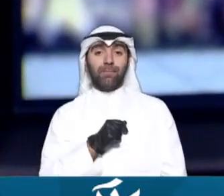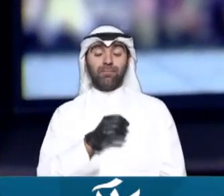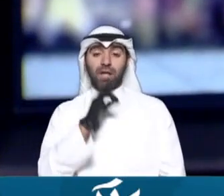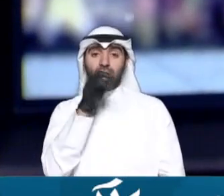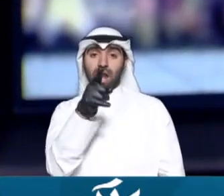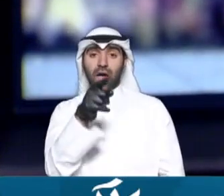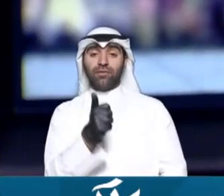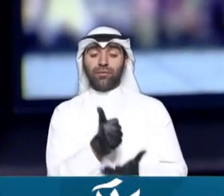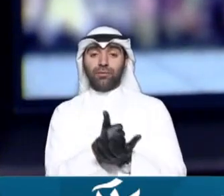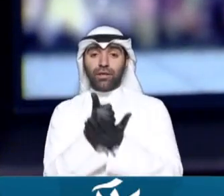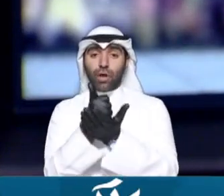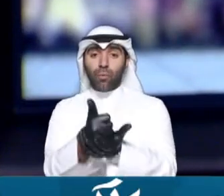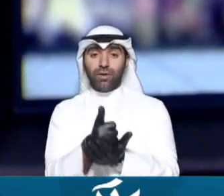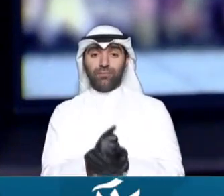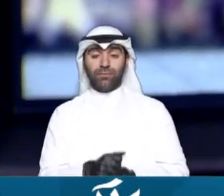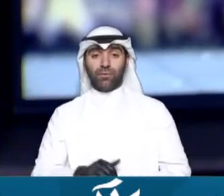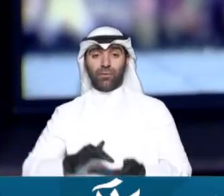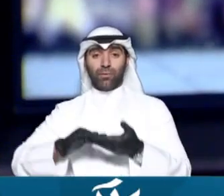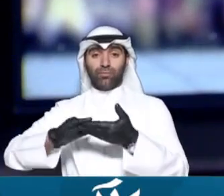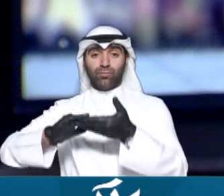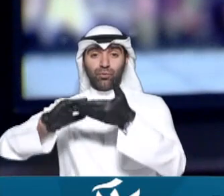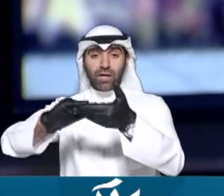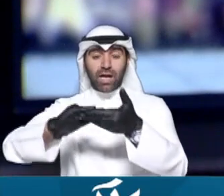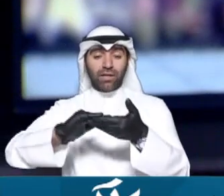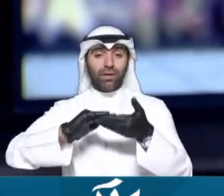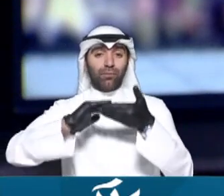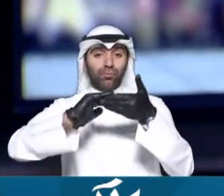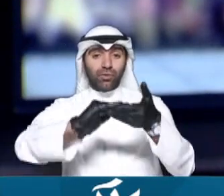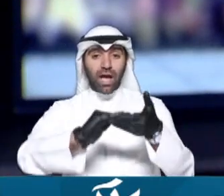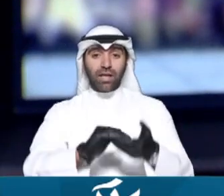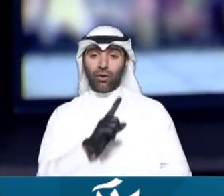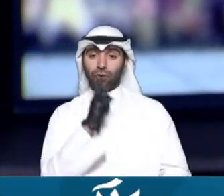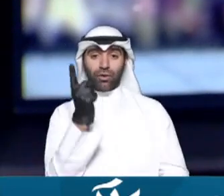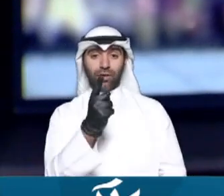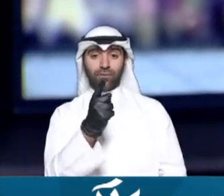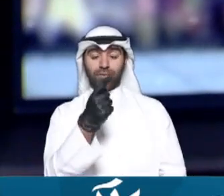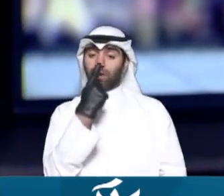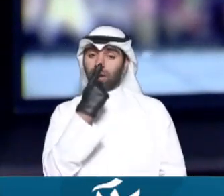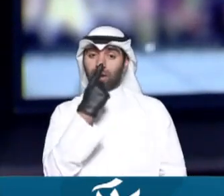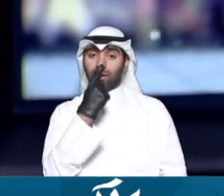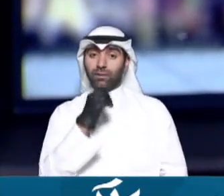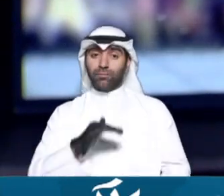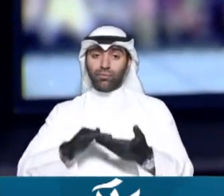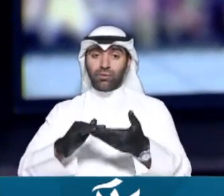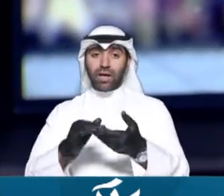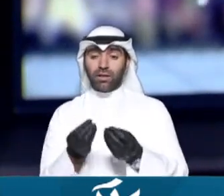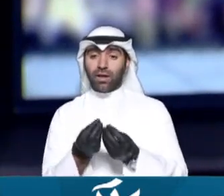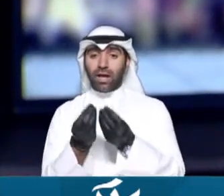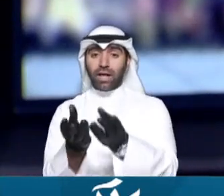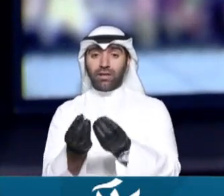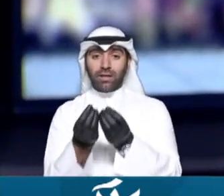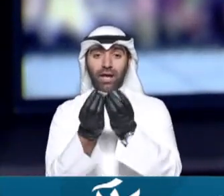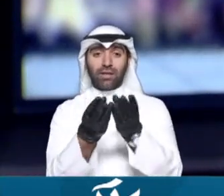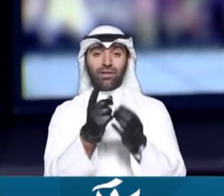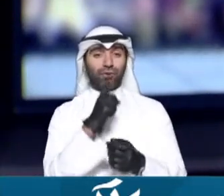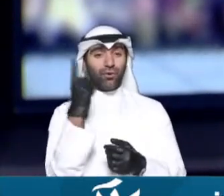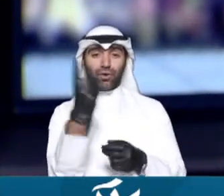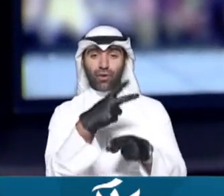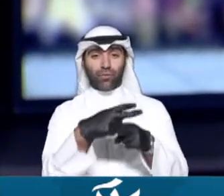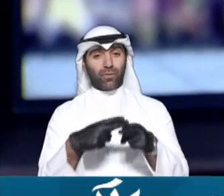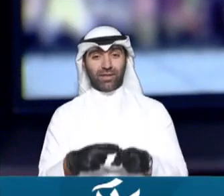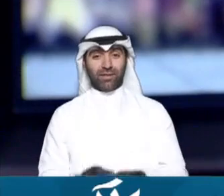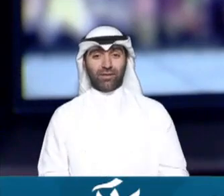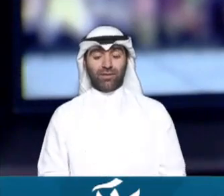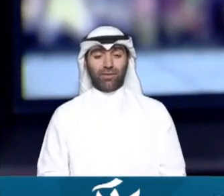نعم. انقل هؤلاء المحتاجين، وصل لهم. الله أكبر. أهل